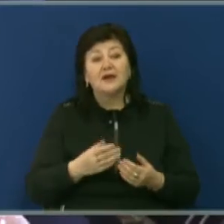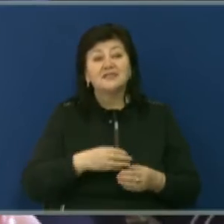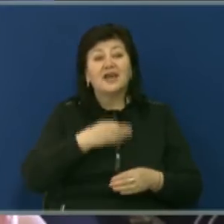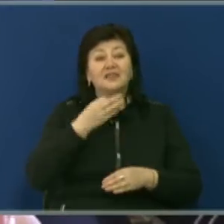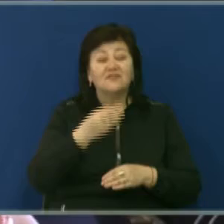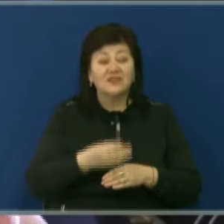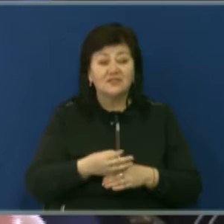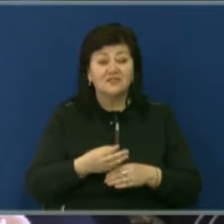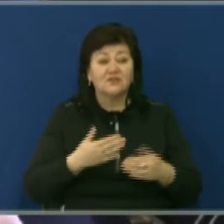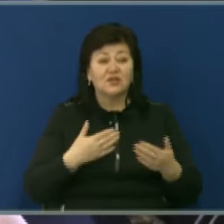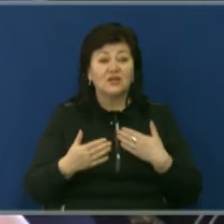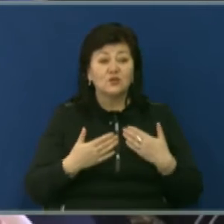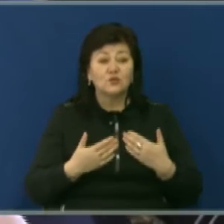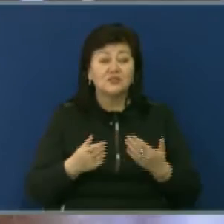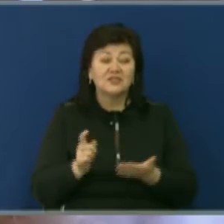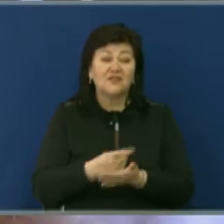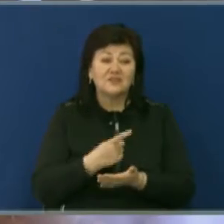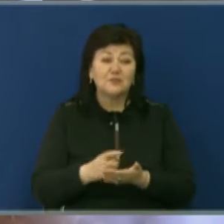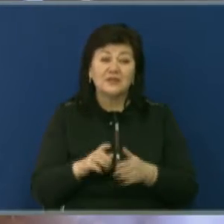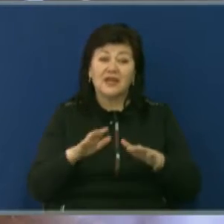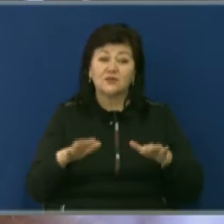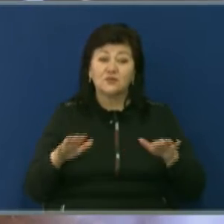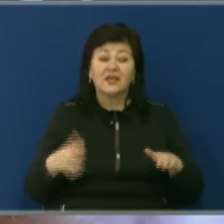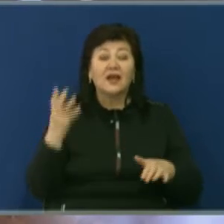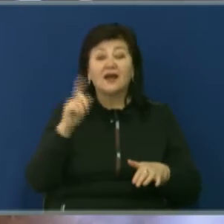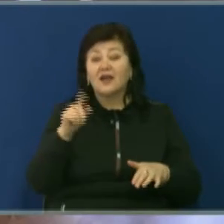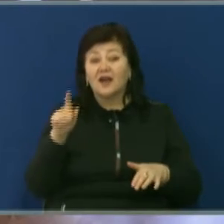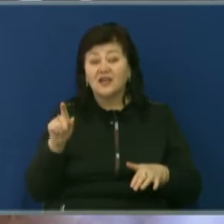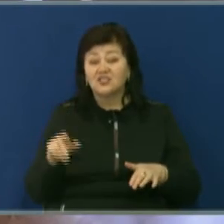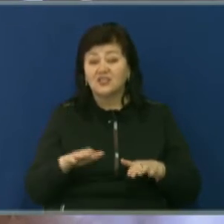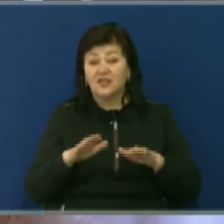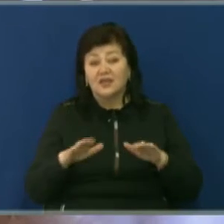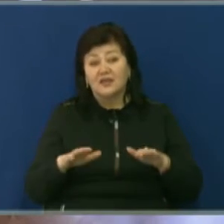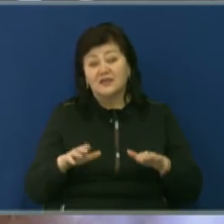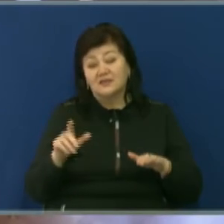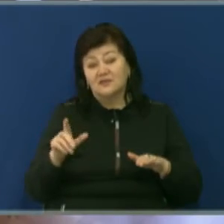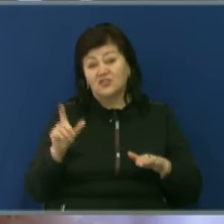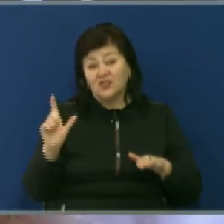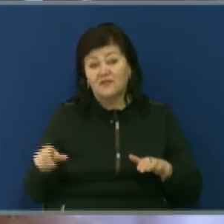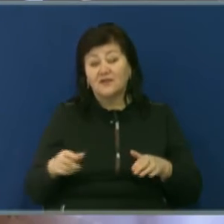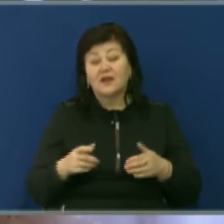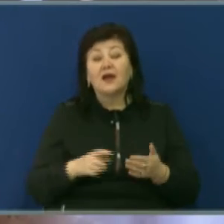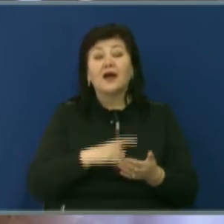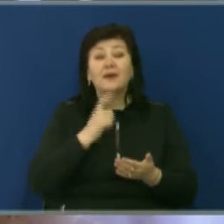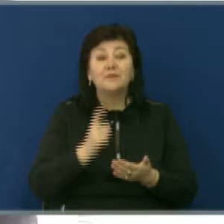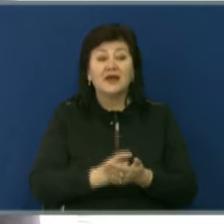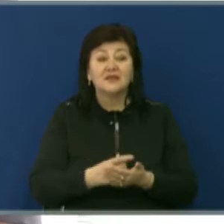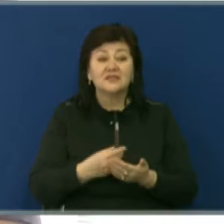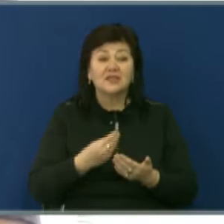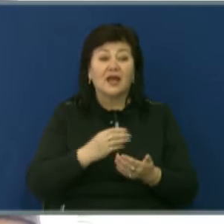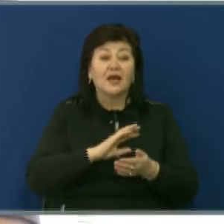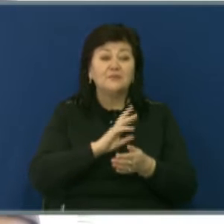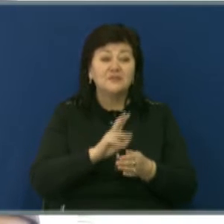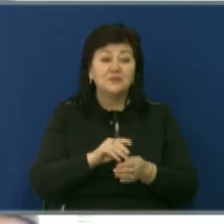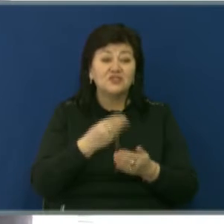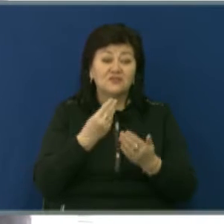жауапкершілік пен еңбексүйгіштікке дағдыландырады. Себебі әр адам болашақта өз отбасын асырай алатындай жағдайда болуы тиіс.